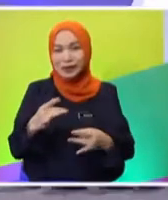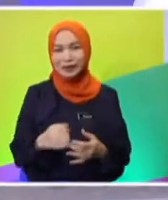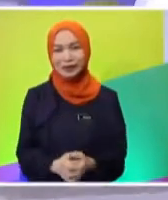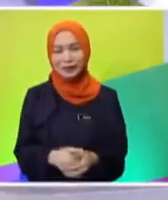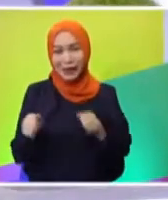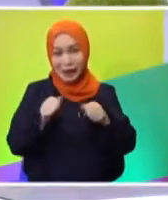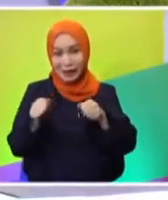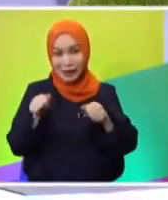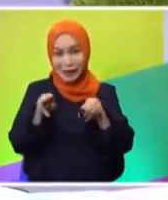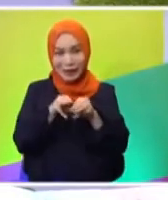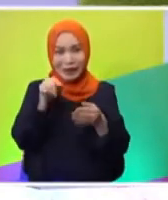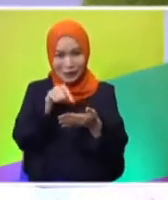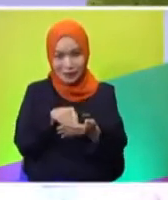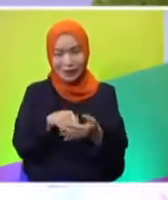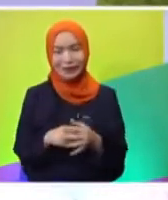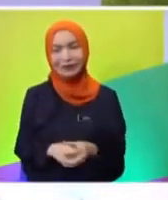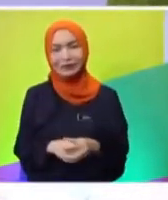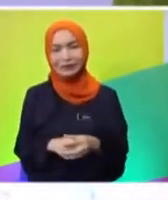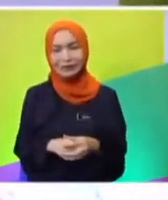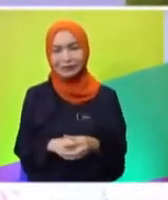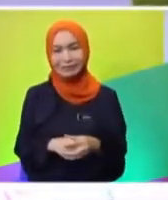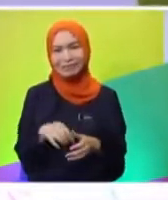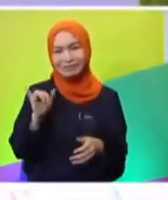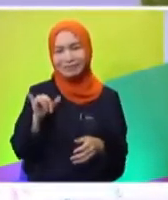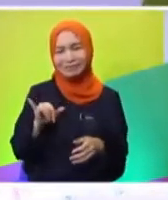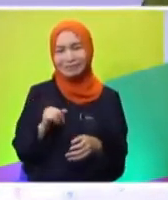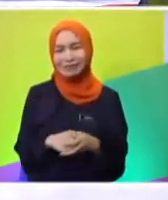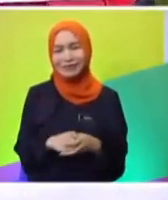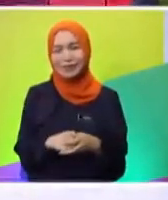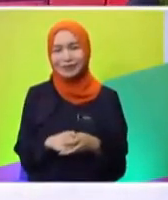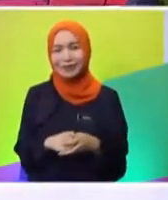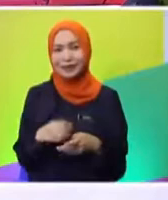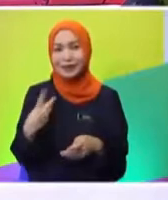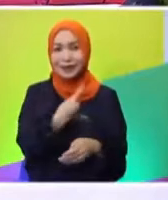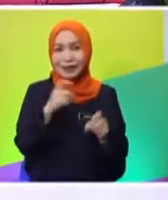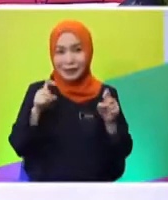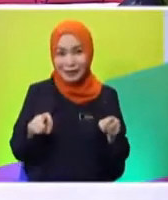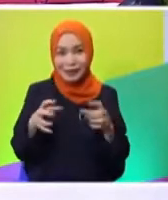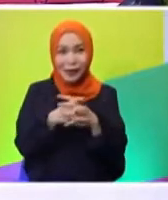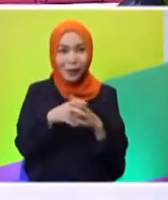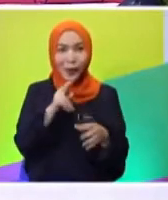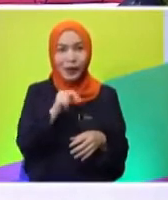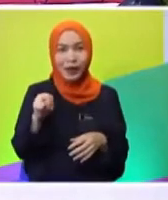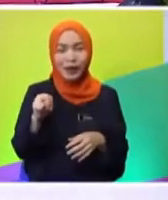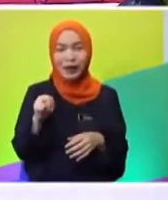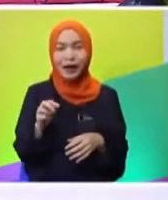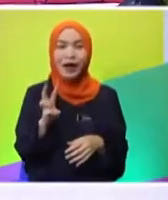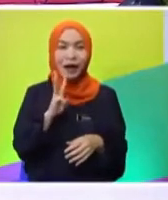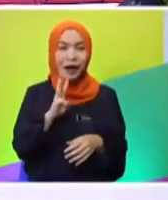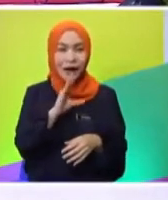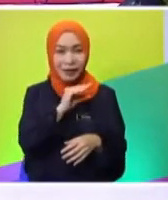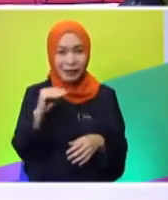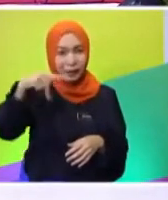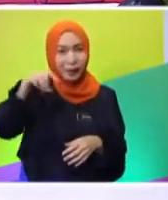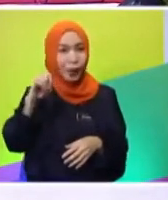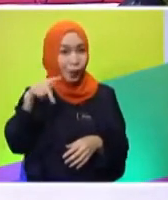karenanya asing Oke kita sehingga diperoleh larutan sehingga bergumpal-gumpal